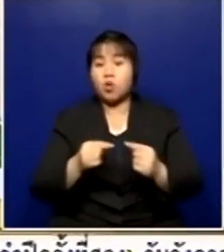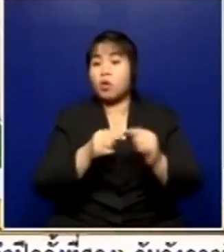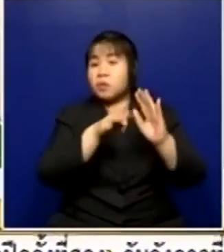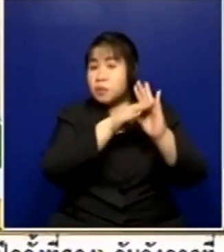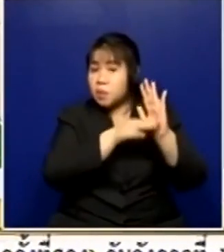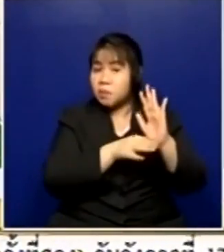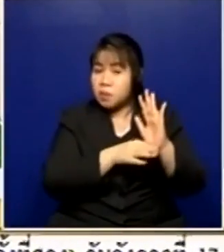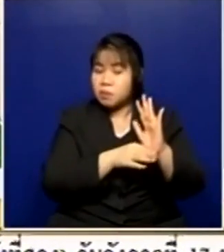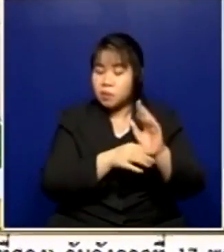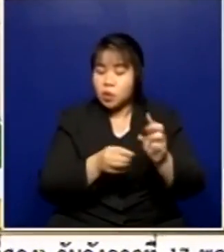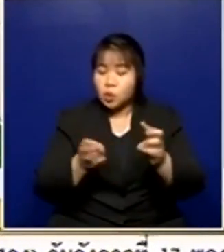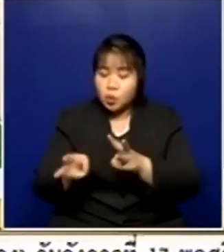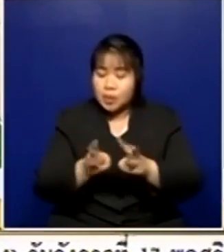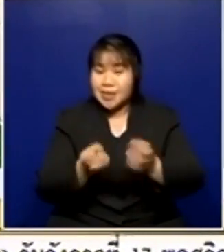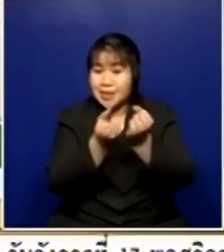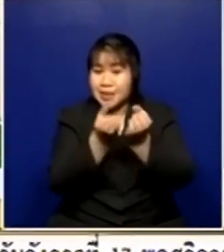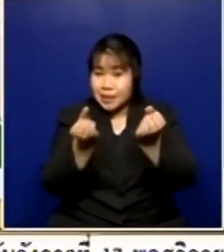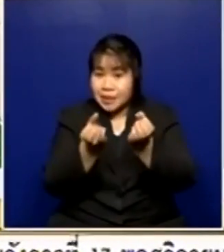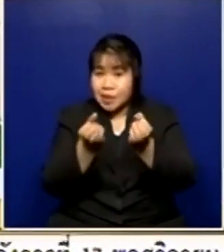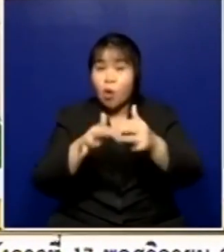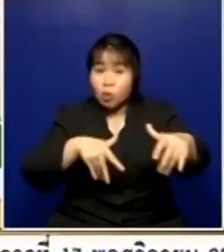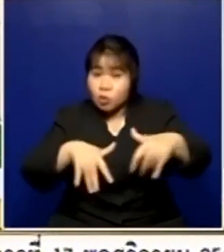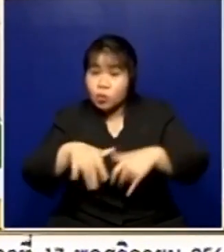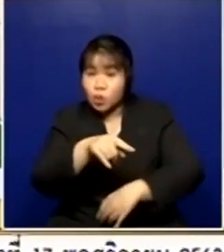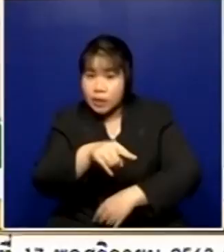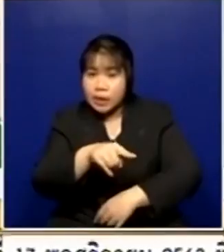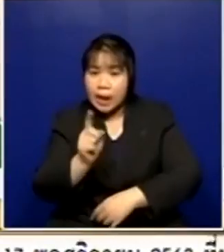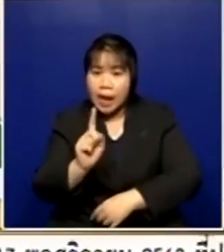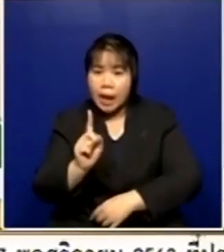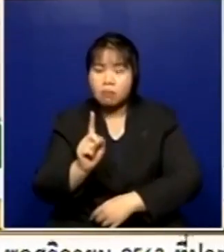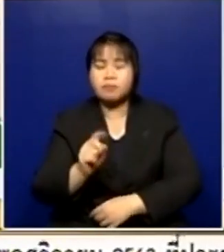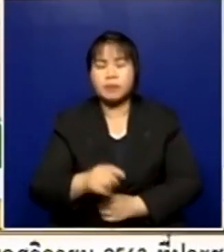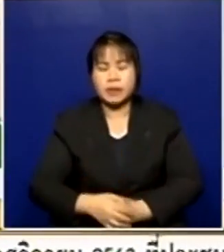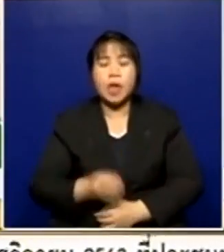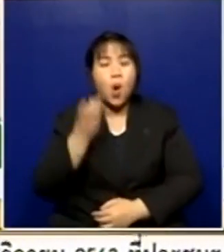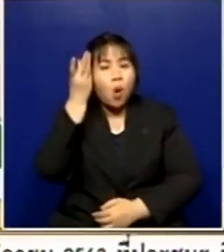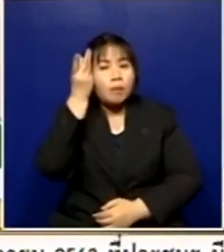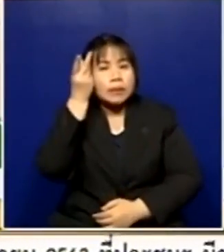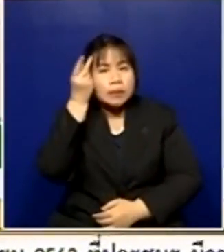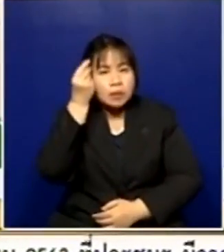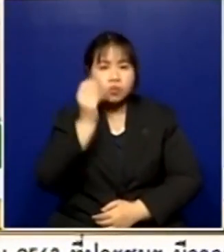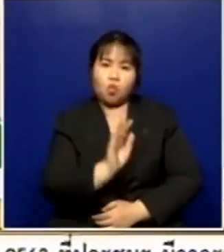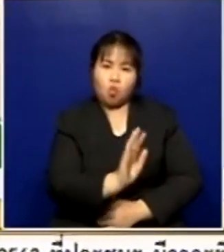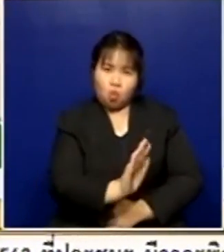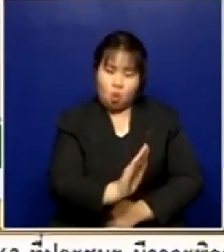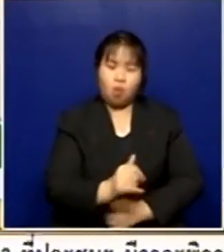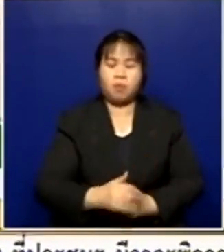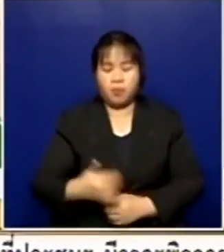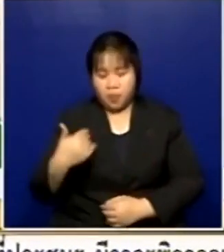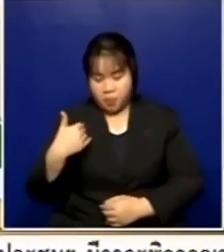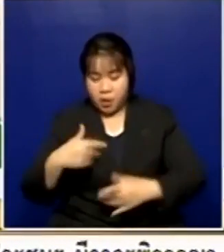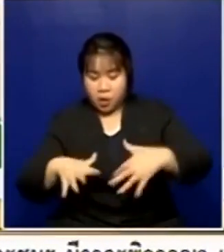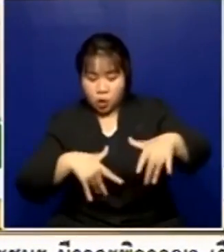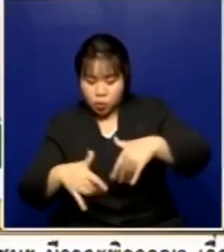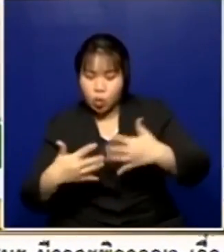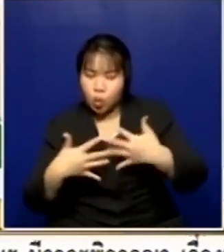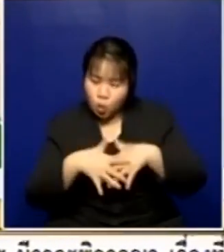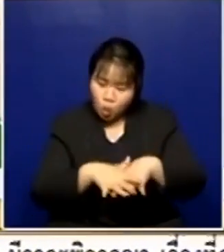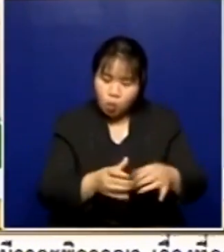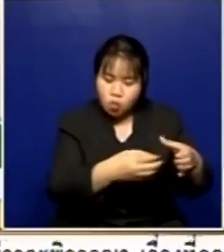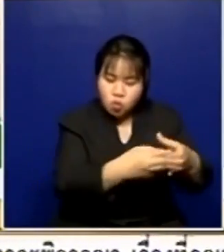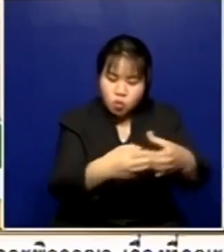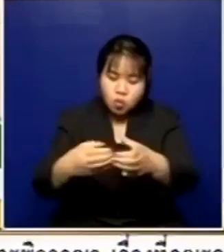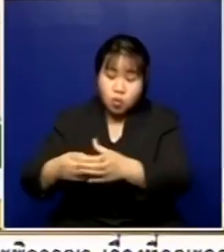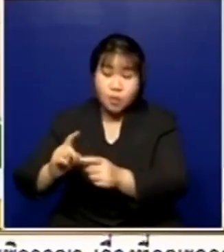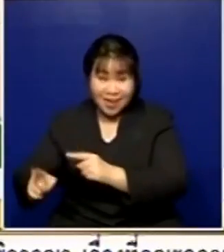ร่างแก้ไขรัฐธรรมนูญของประชาชนนี้เกิดขึ้นมาจากความเห็นชอบและร่วมมือกันของประชาชนหลากหลายกลุ่ม